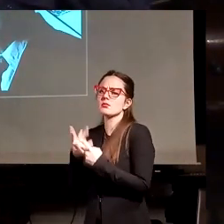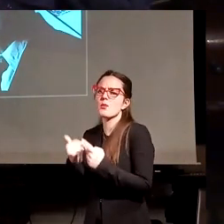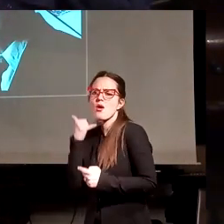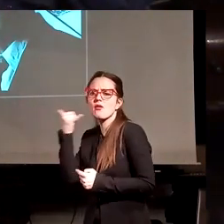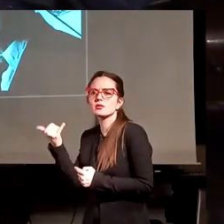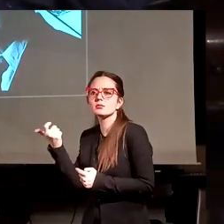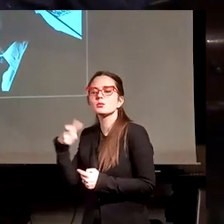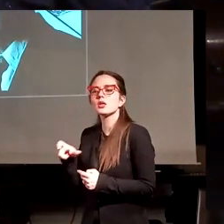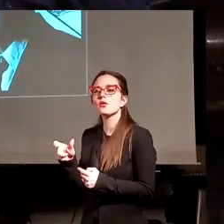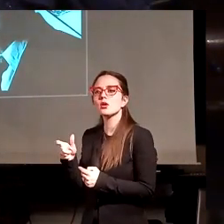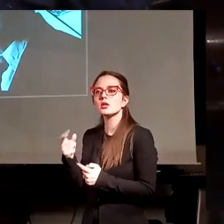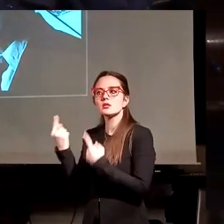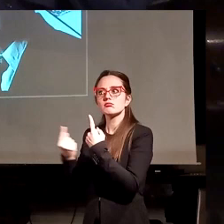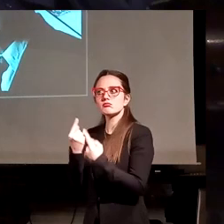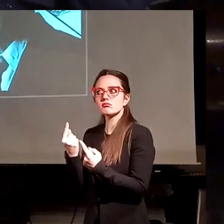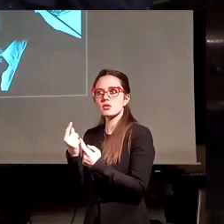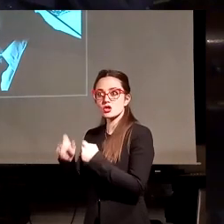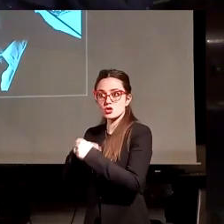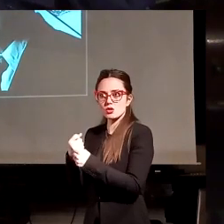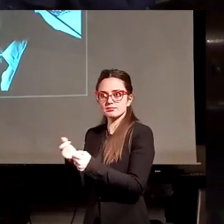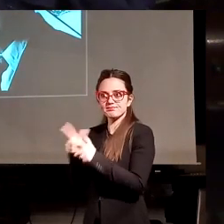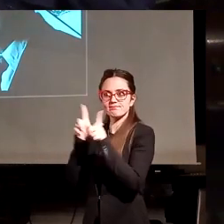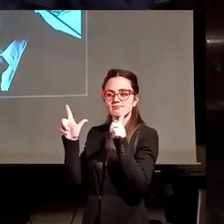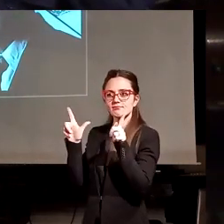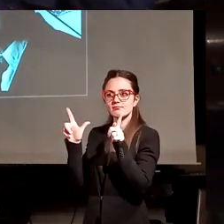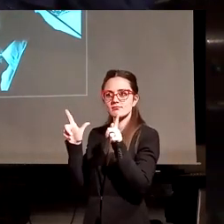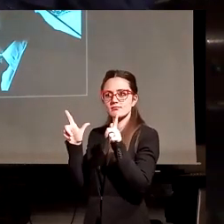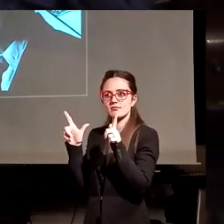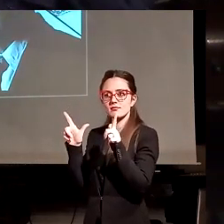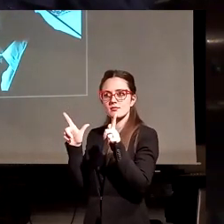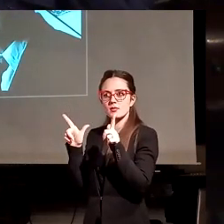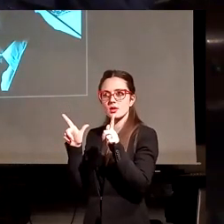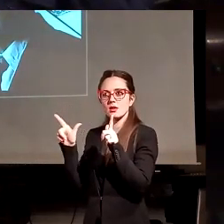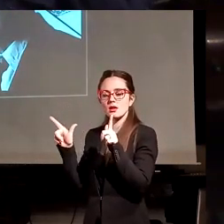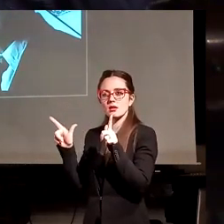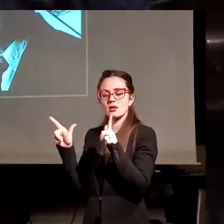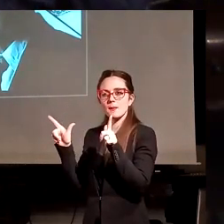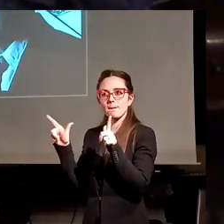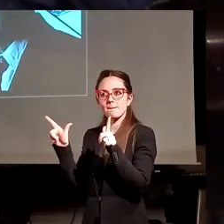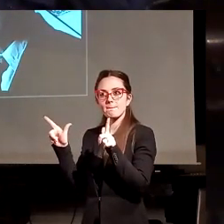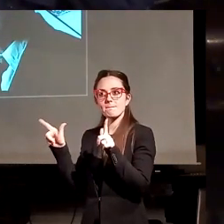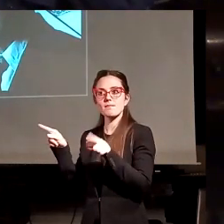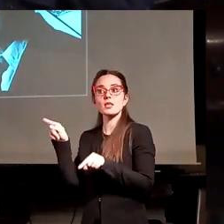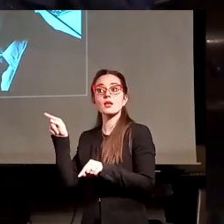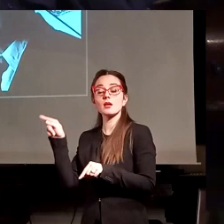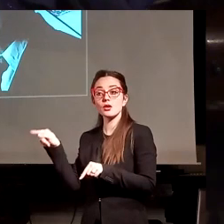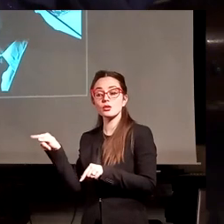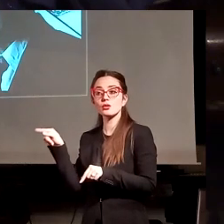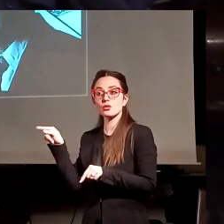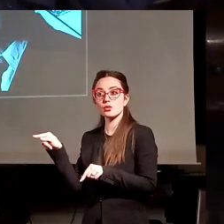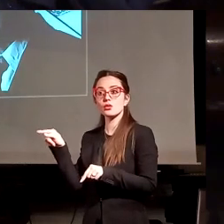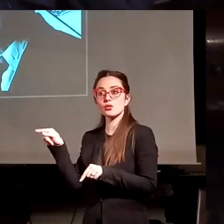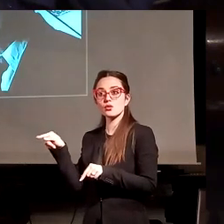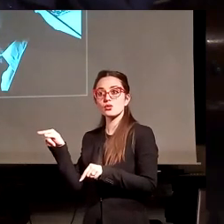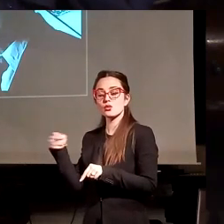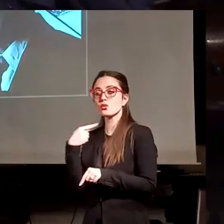un rubicone anche per lui nel senso che ha smesso totalmente di coltivare quelle velleità si è dato a 58 di frame